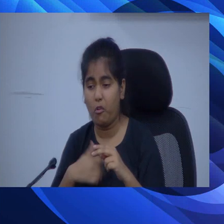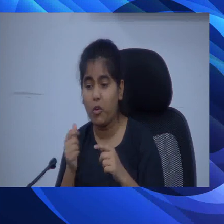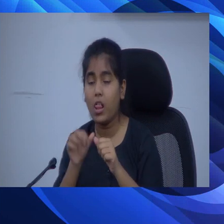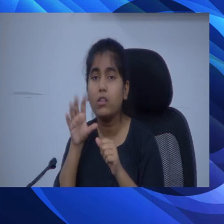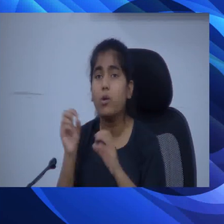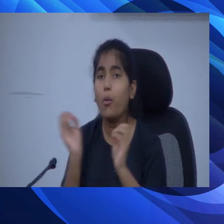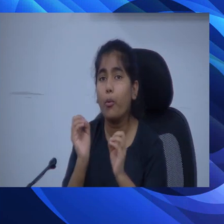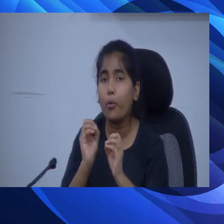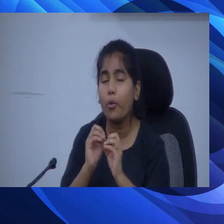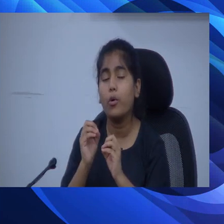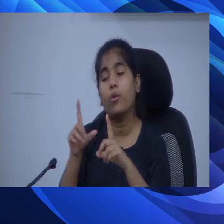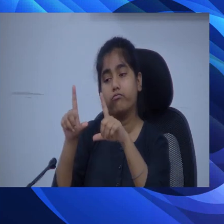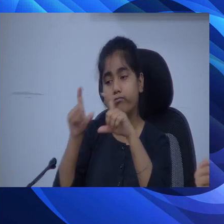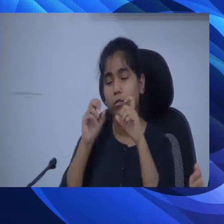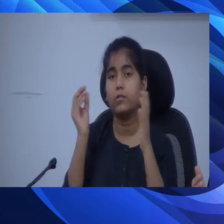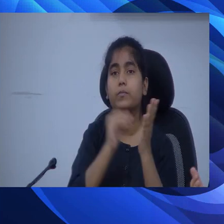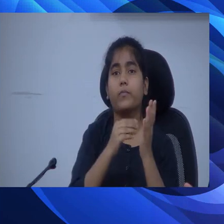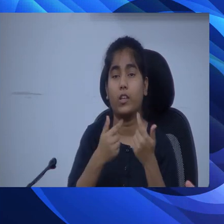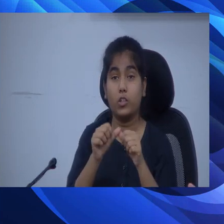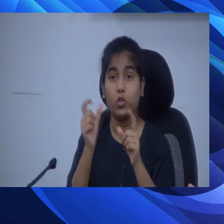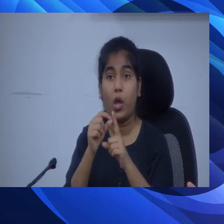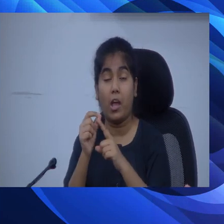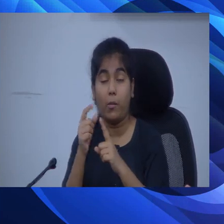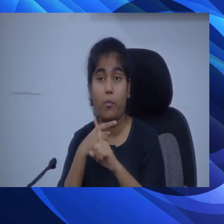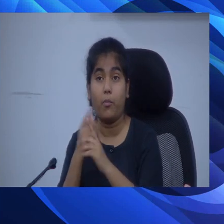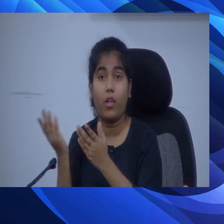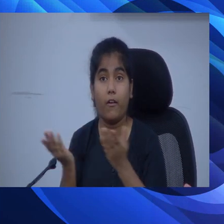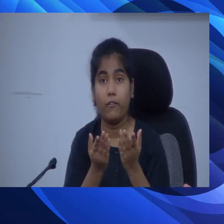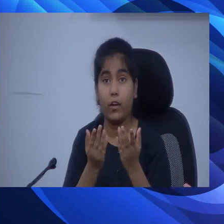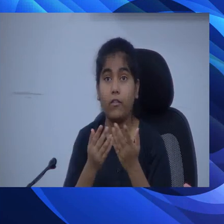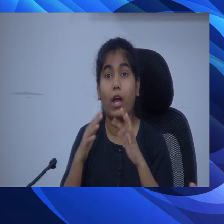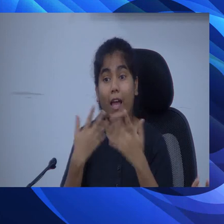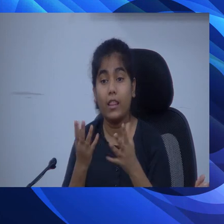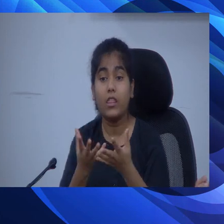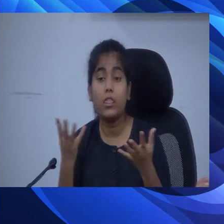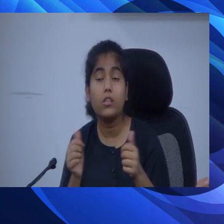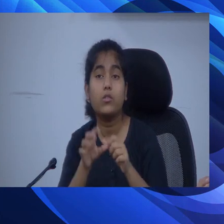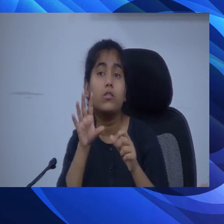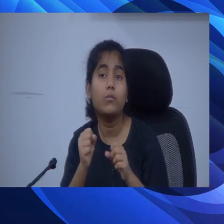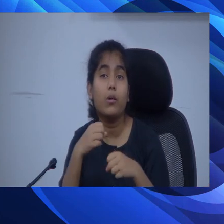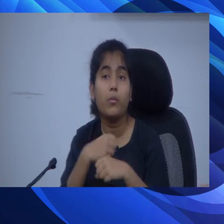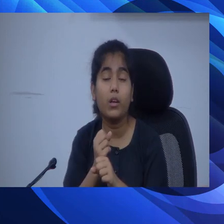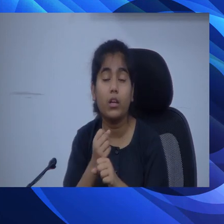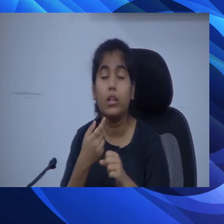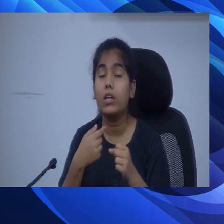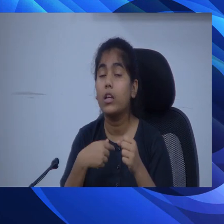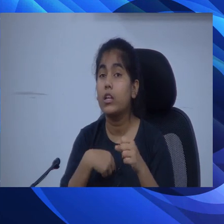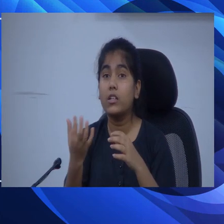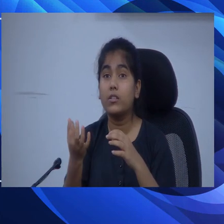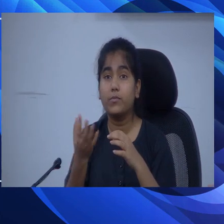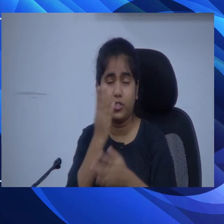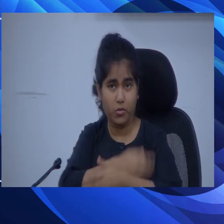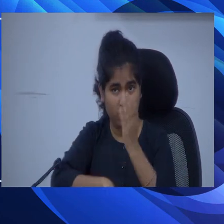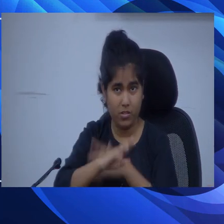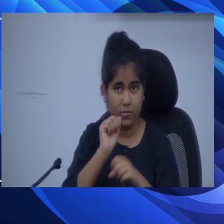सकते हैं। ध्यान रखें कि ये जो ऐप है और ये जो सुविधाएं हैं किसी भी चीज़ को सुगम्य बनाने के लिए, ये मात्र